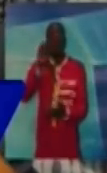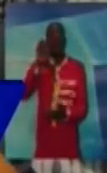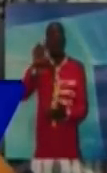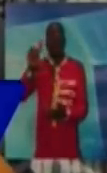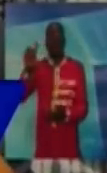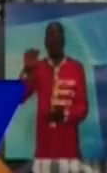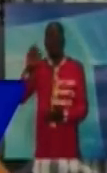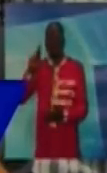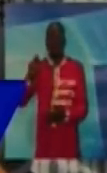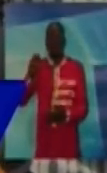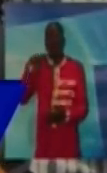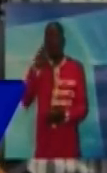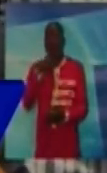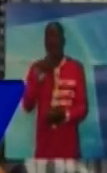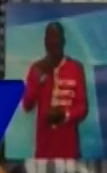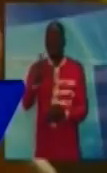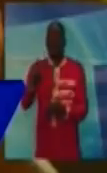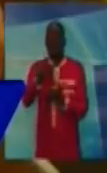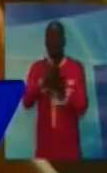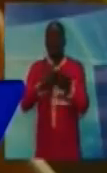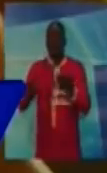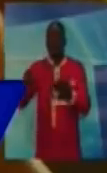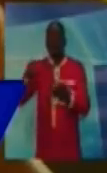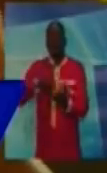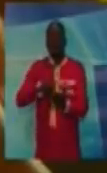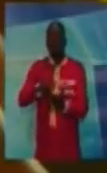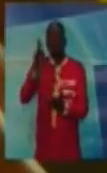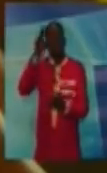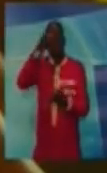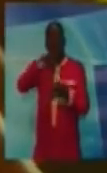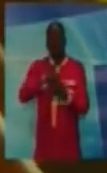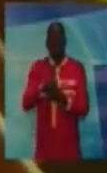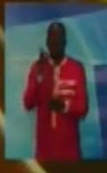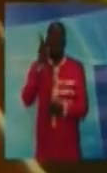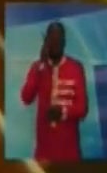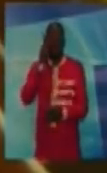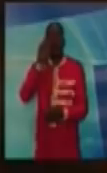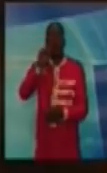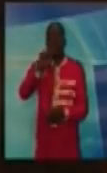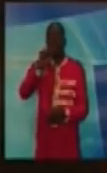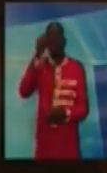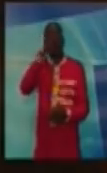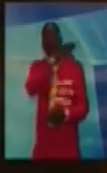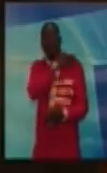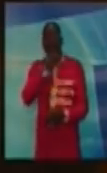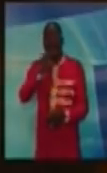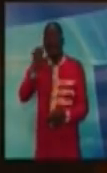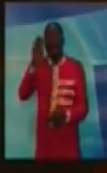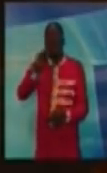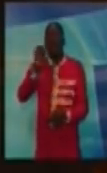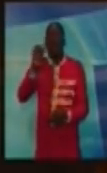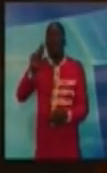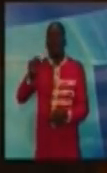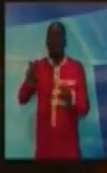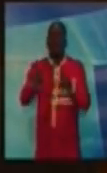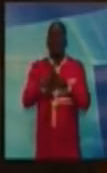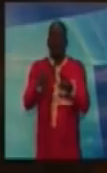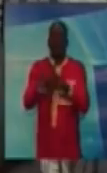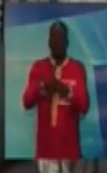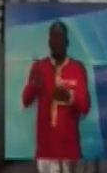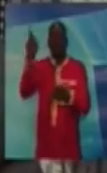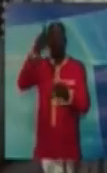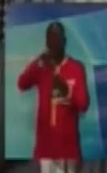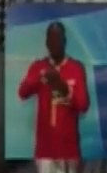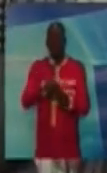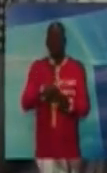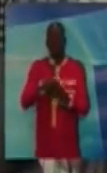américains, qui constituent d'une part l'achat de capsules de vitamine A et de mébendazole, mais aussi la participation